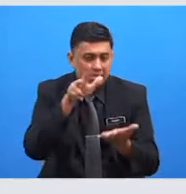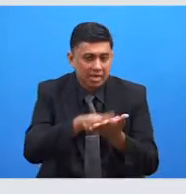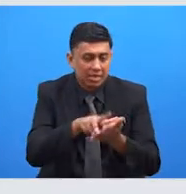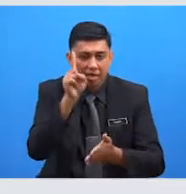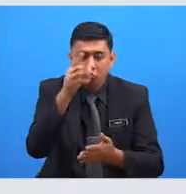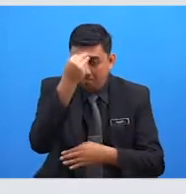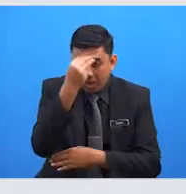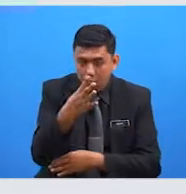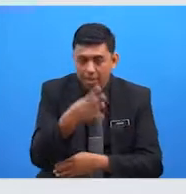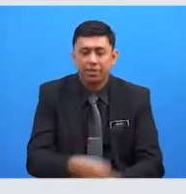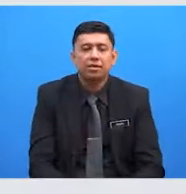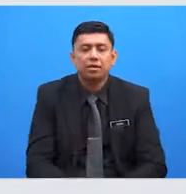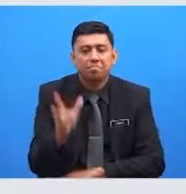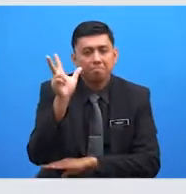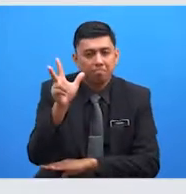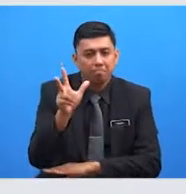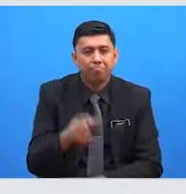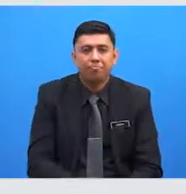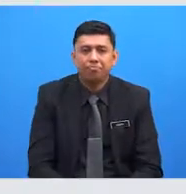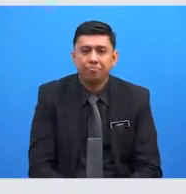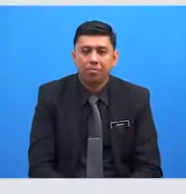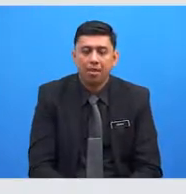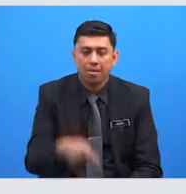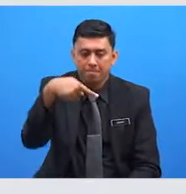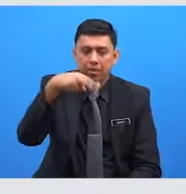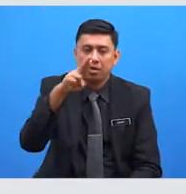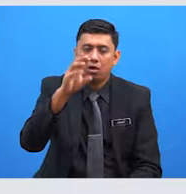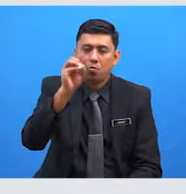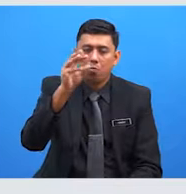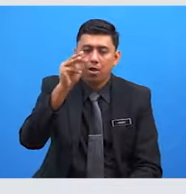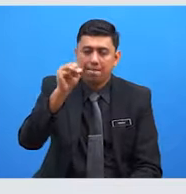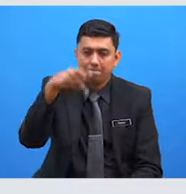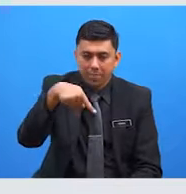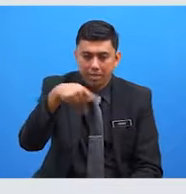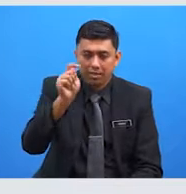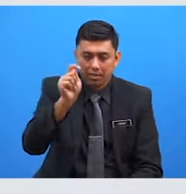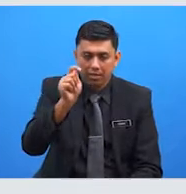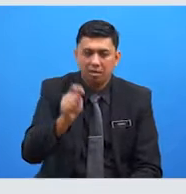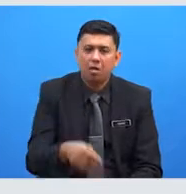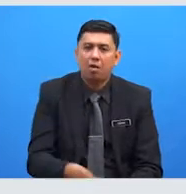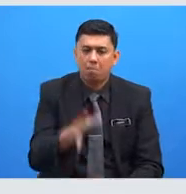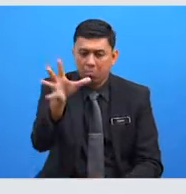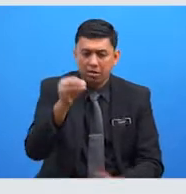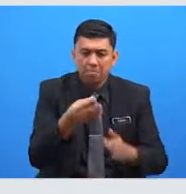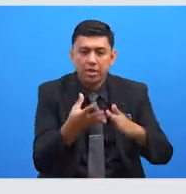maklumat. Ketiga, kotak prompt yang menerima input daripada